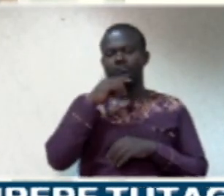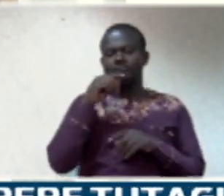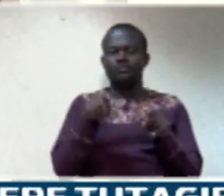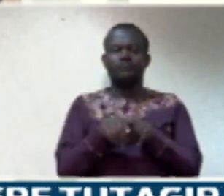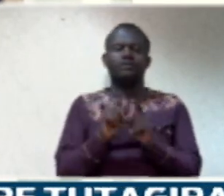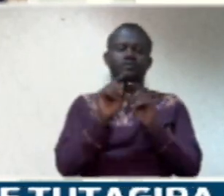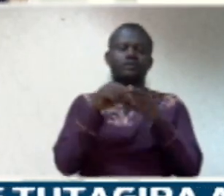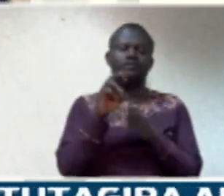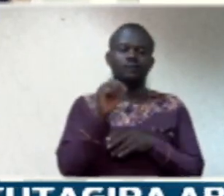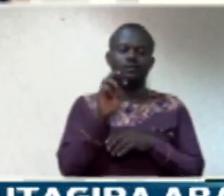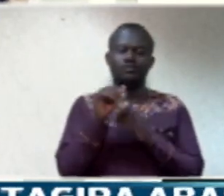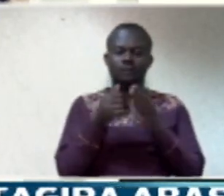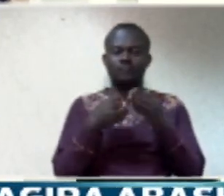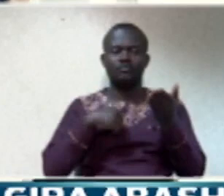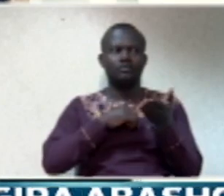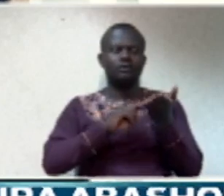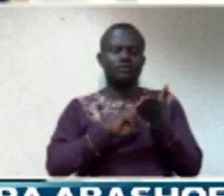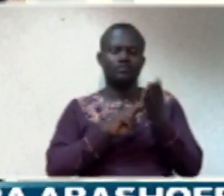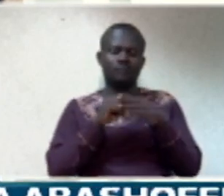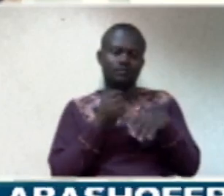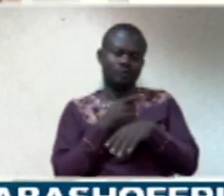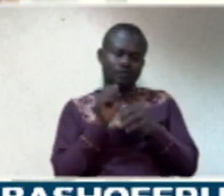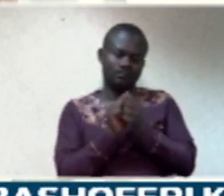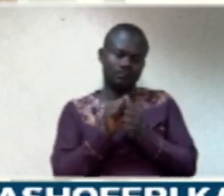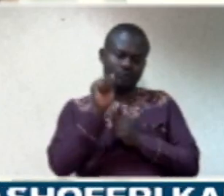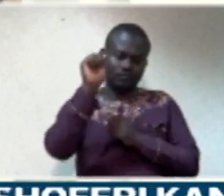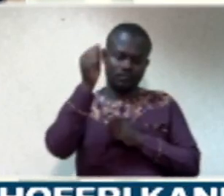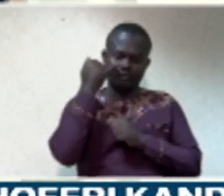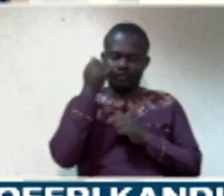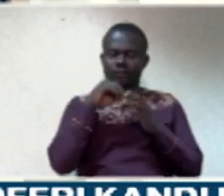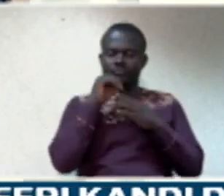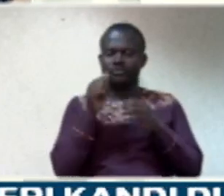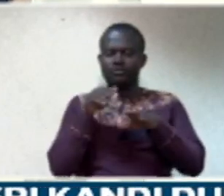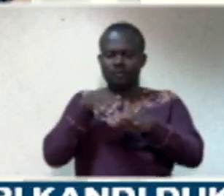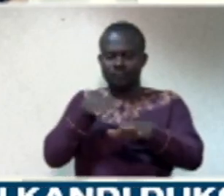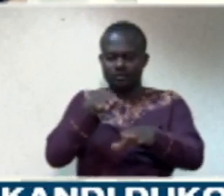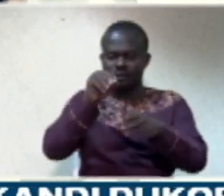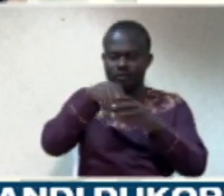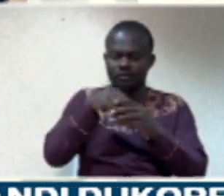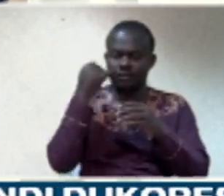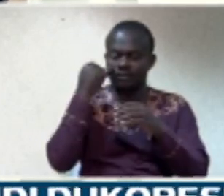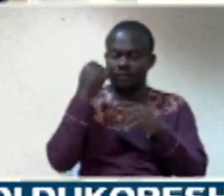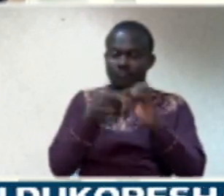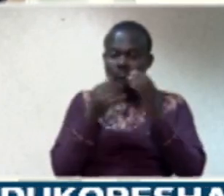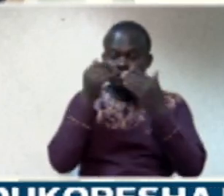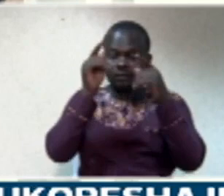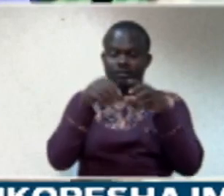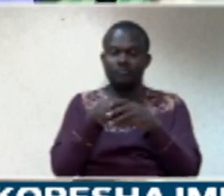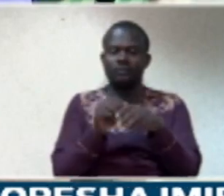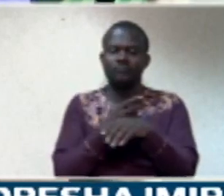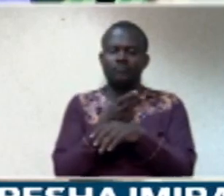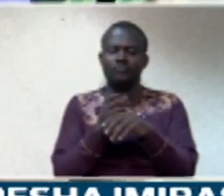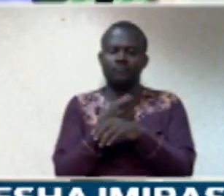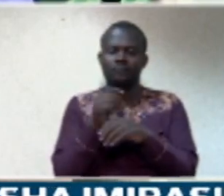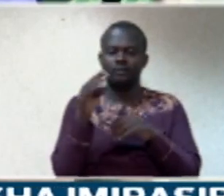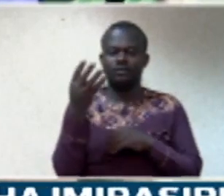Remera ubundi dukoresha iminota 15 iyo ntambuti yaje irimo ariko iyo harimo mbuti yaje ushobora no gukoresha n'iminota 40